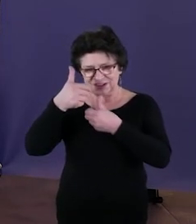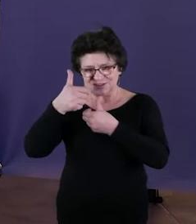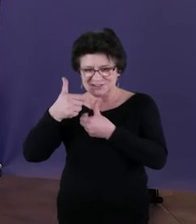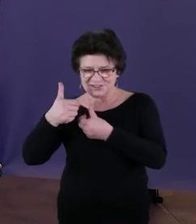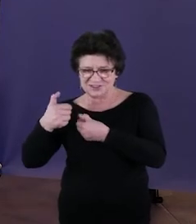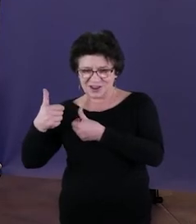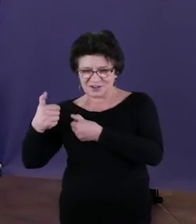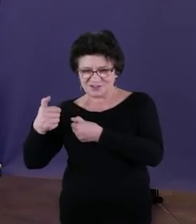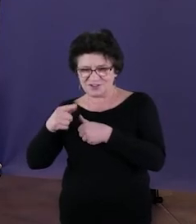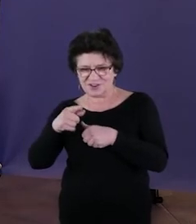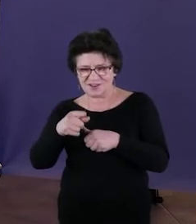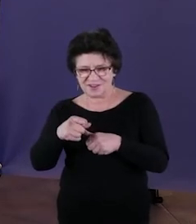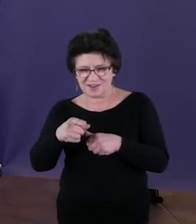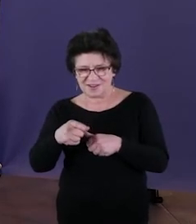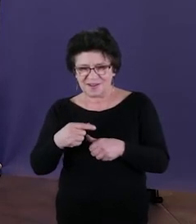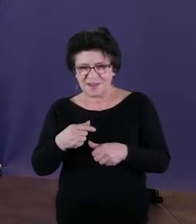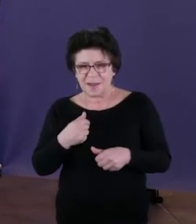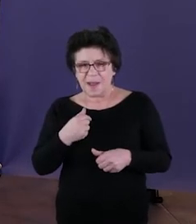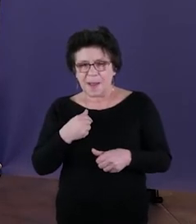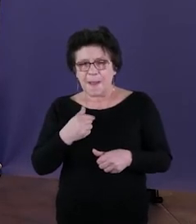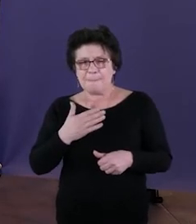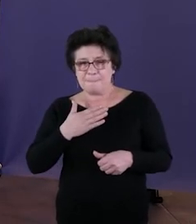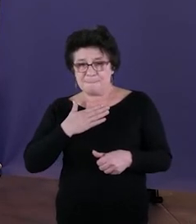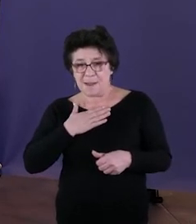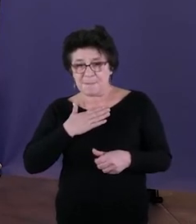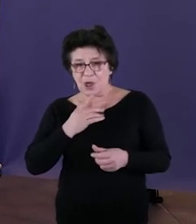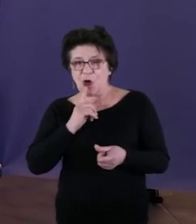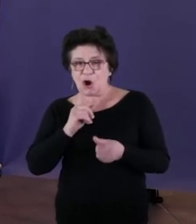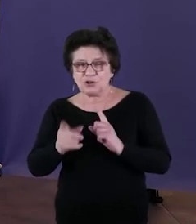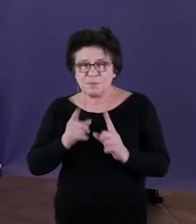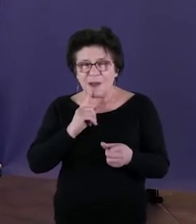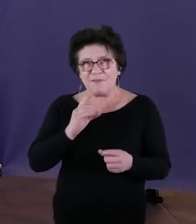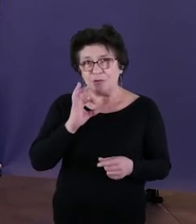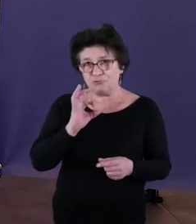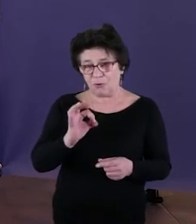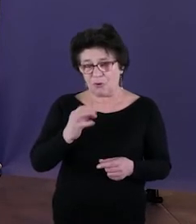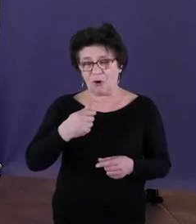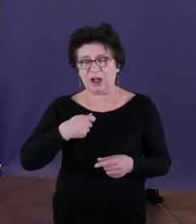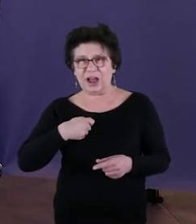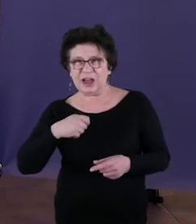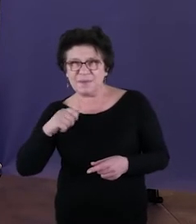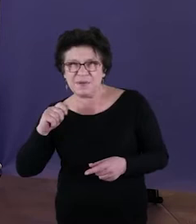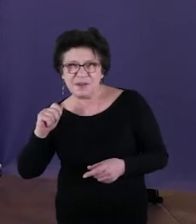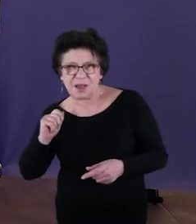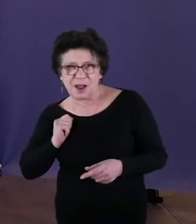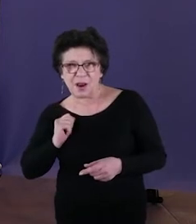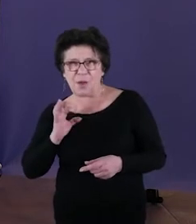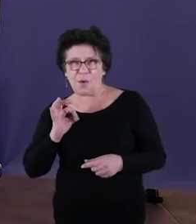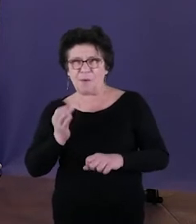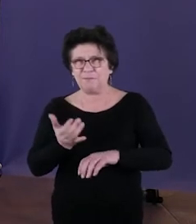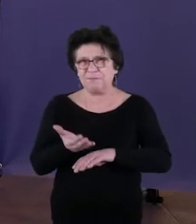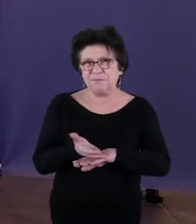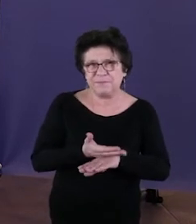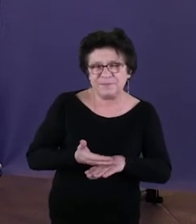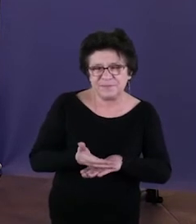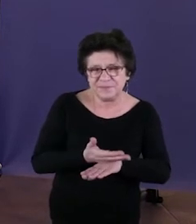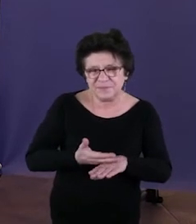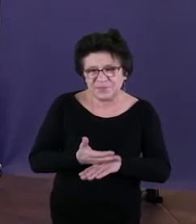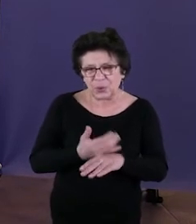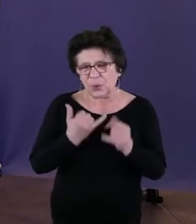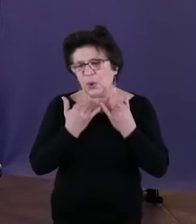skoro mieliśmy dzisiaj porozmawiać o kryminałach o fake newsach o dezinformacji o różnych